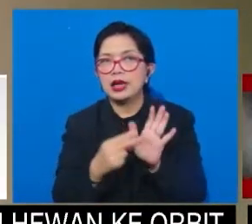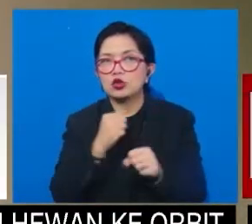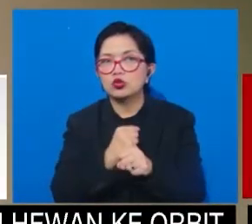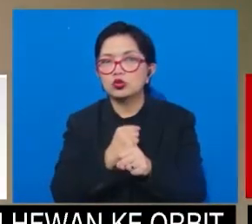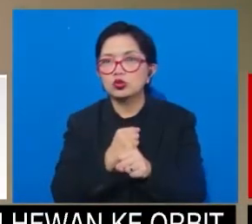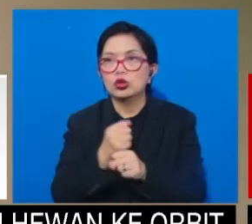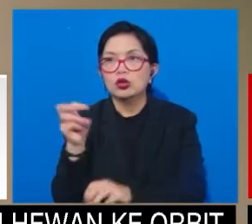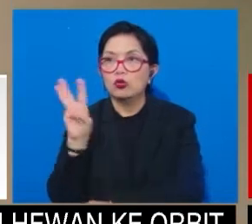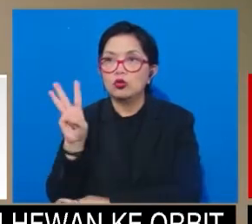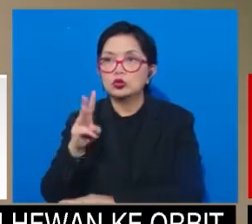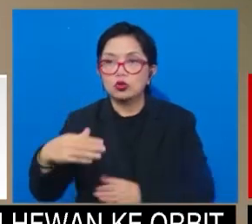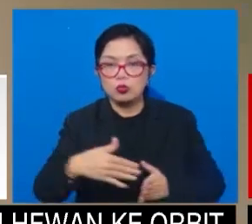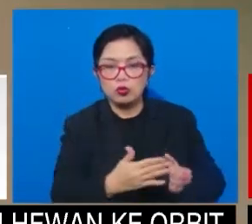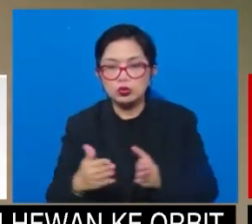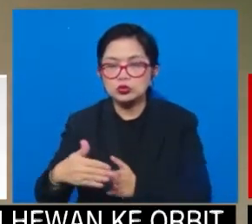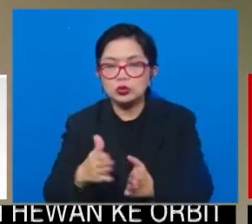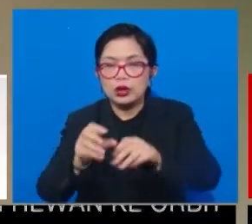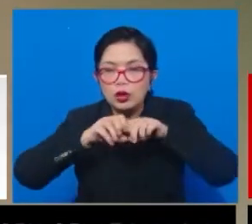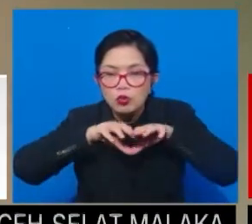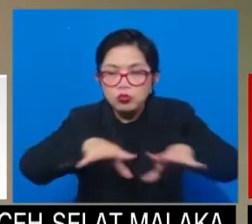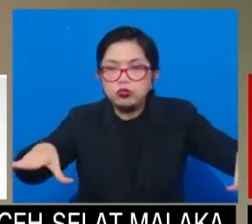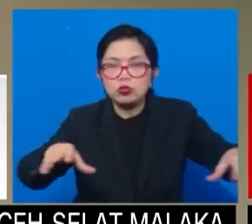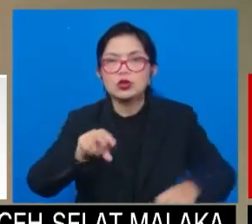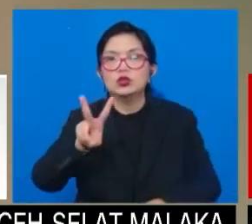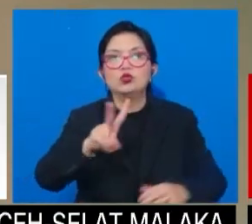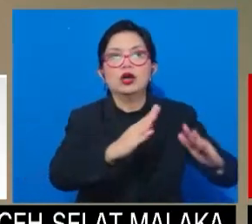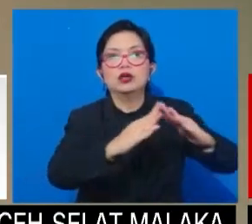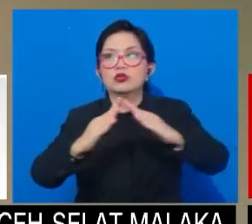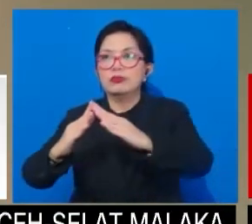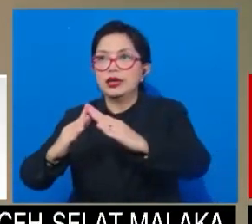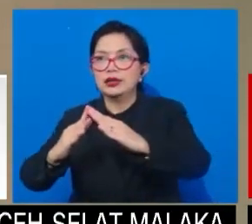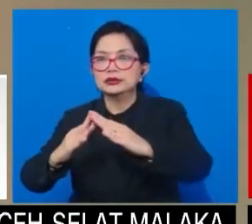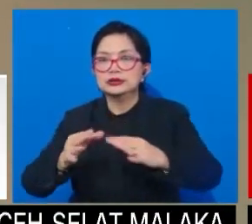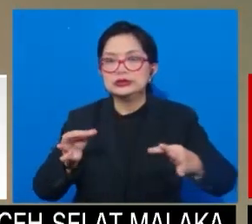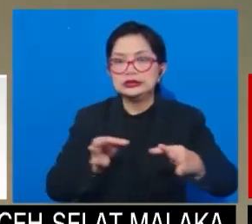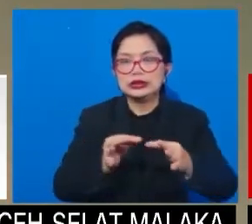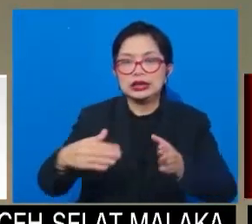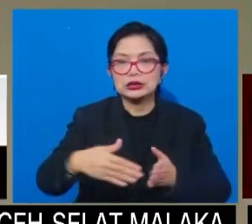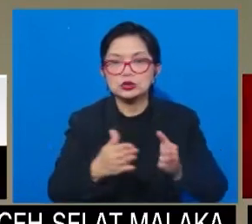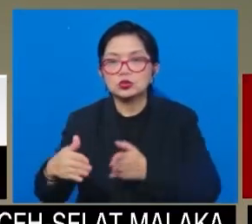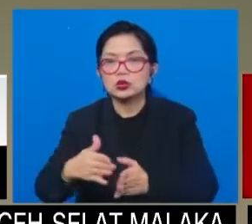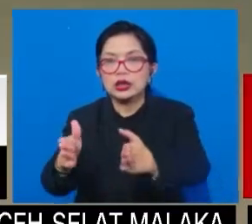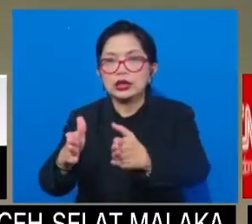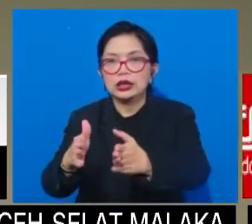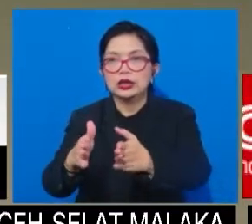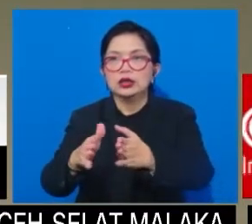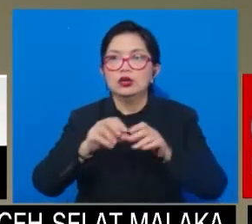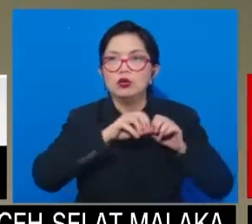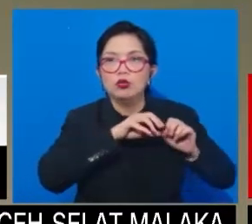Wonosobo meluap. Akibatnya dua rumah warga yang berada di bantaran sungai ambrol dan terbawa arus